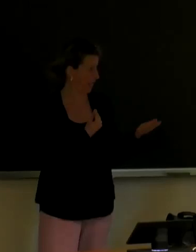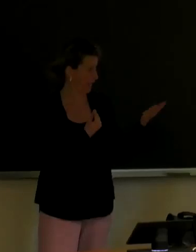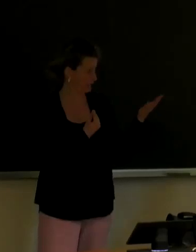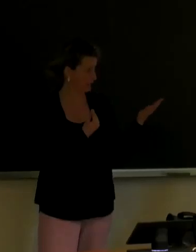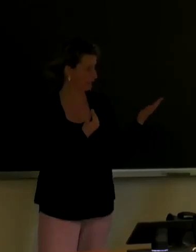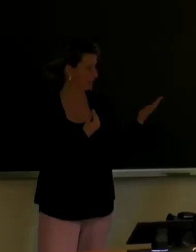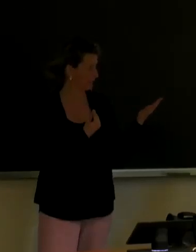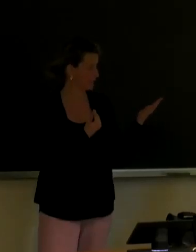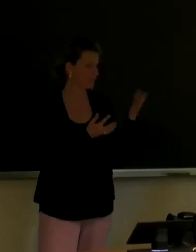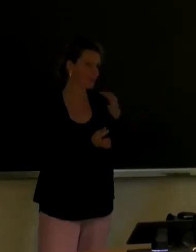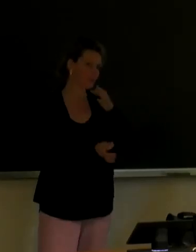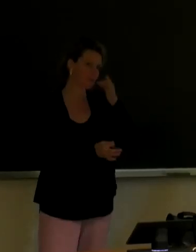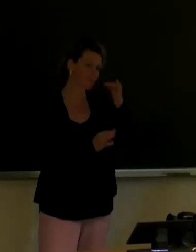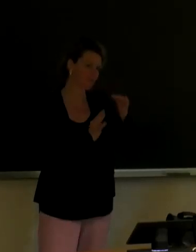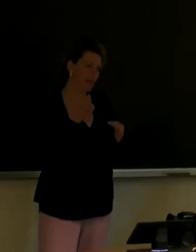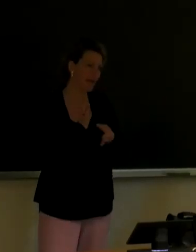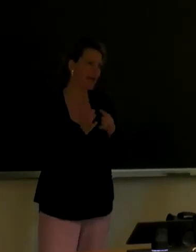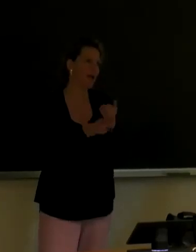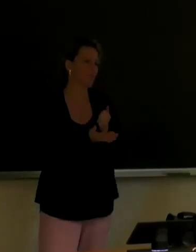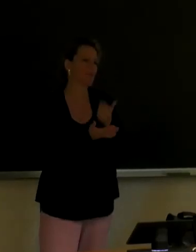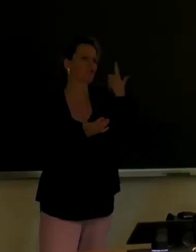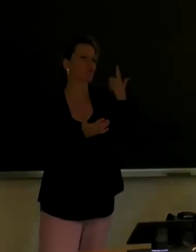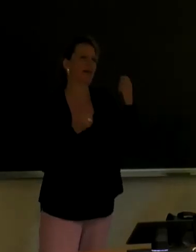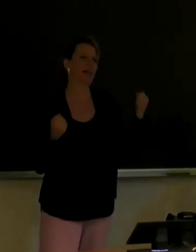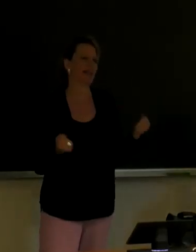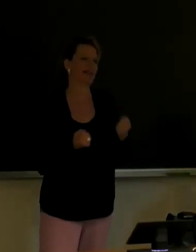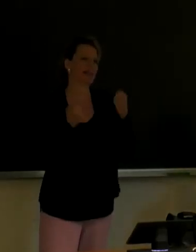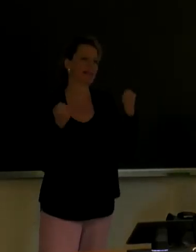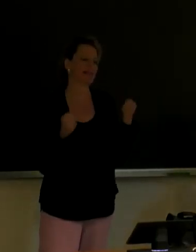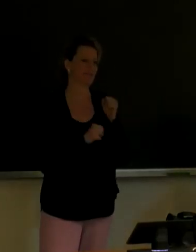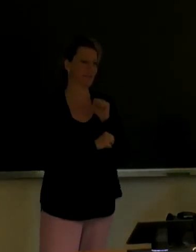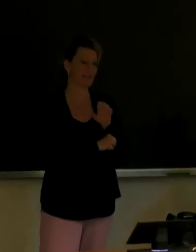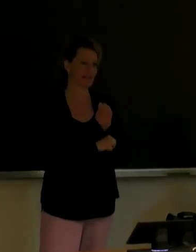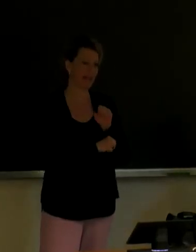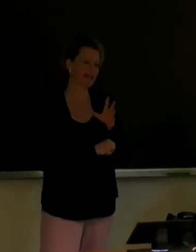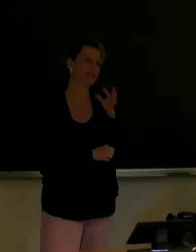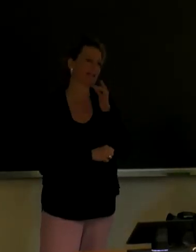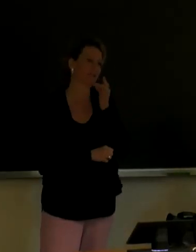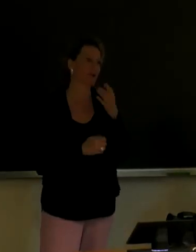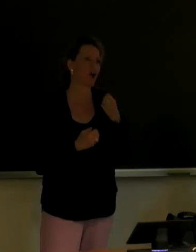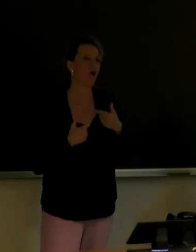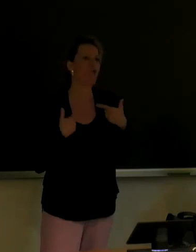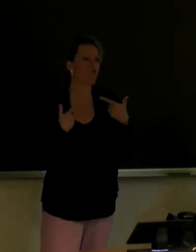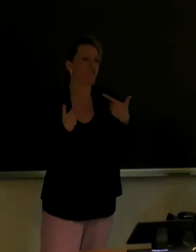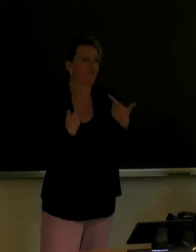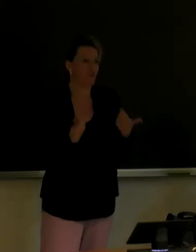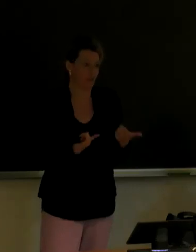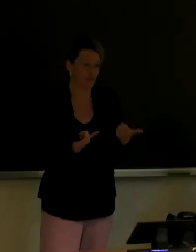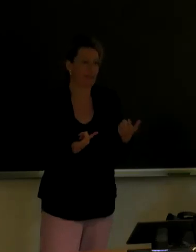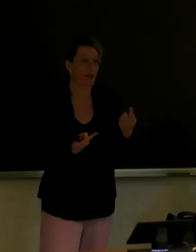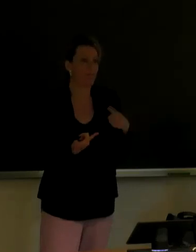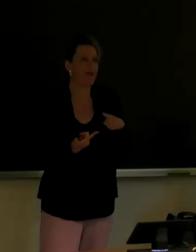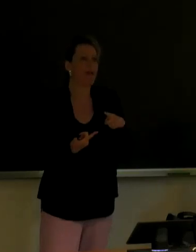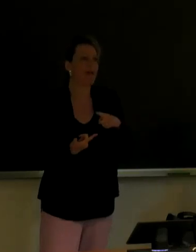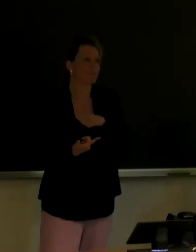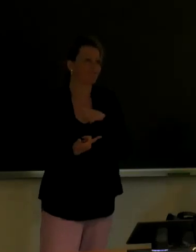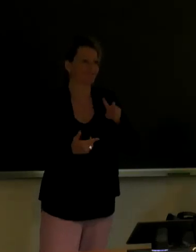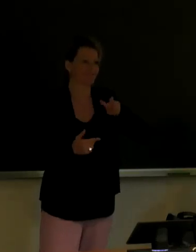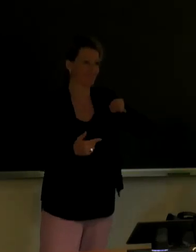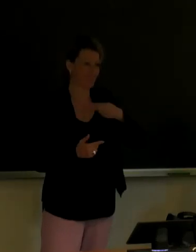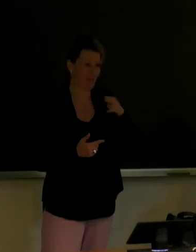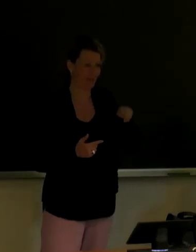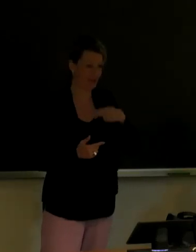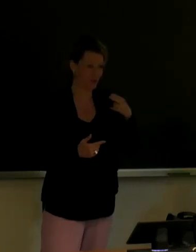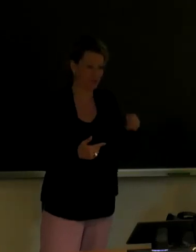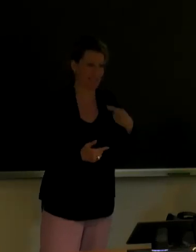principali, diciamo, iniziative di tipo didattico, qual è l'offerta che noi proponiamo per le immatricolazioni, per chi